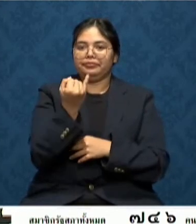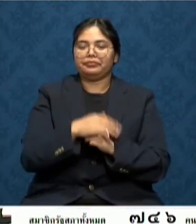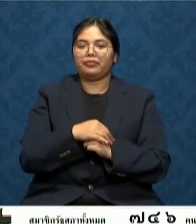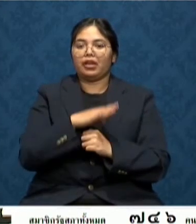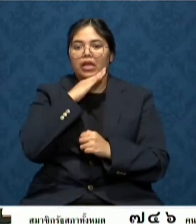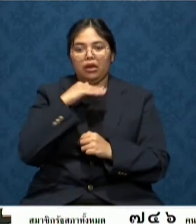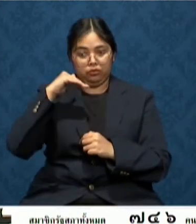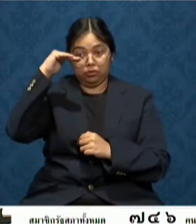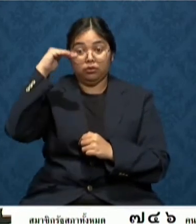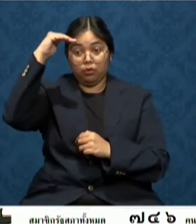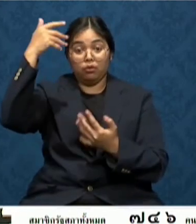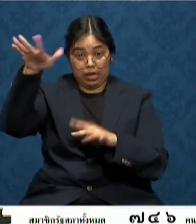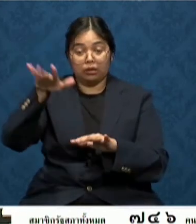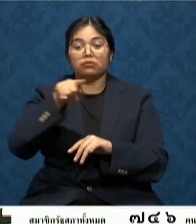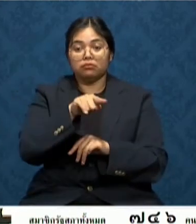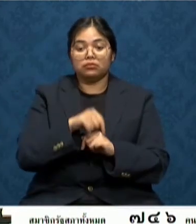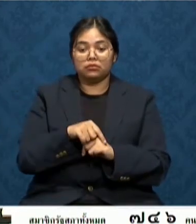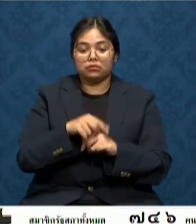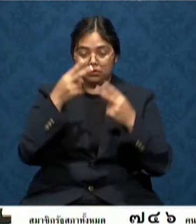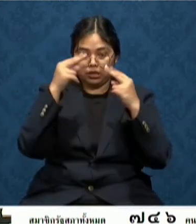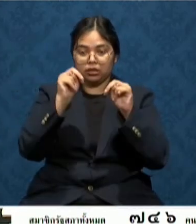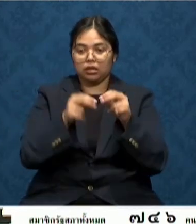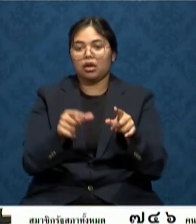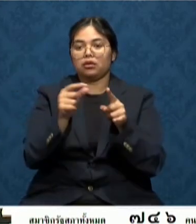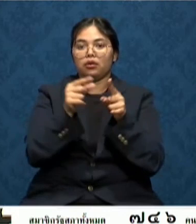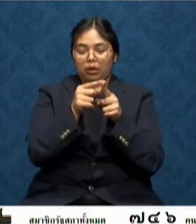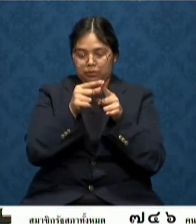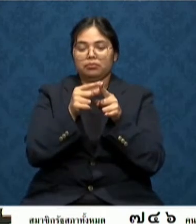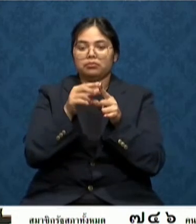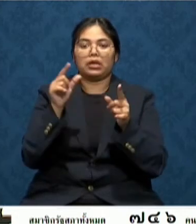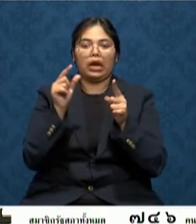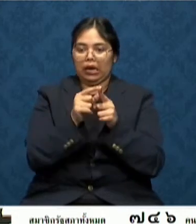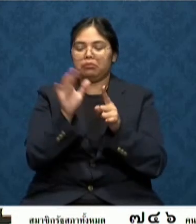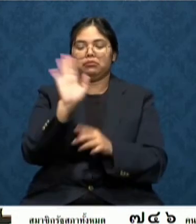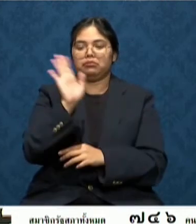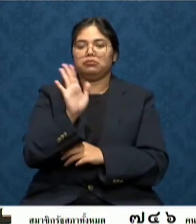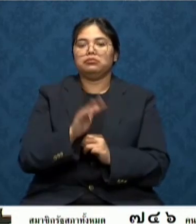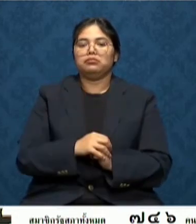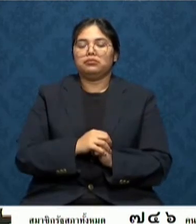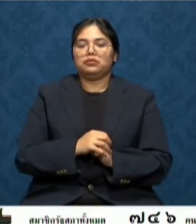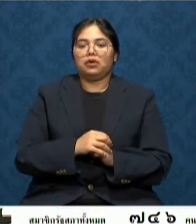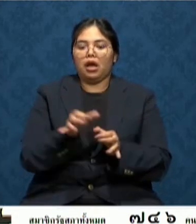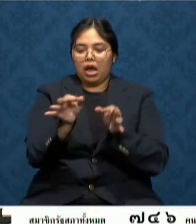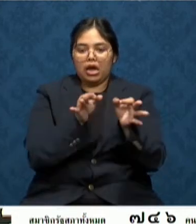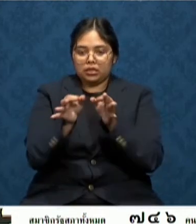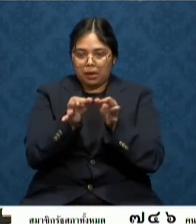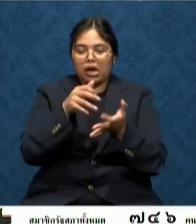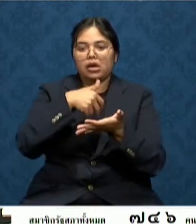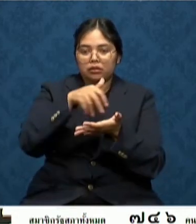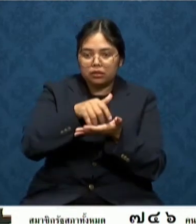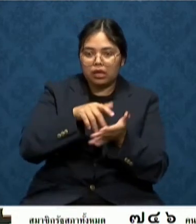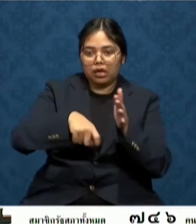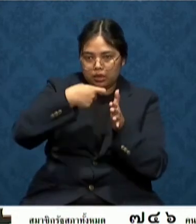ถาเราโตๆกแล้ว ท่เปนายกรฐมุตรีกระรูนาอยาใช้ขอคเสสกเลยครับเราอภิปลายดเหด้ผล พวกเราพยายามนเสนอ